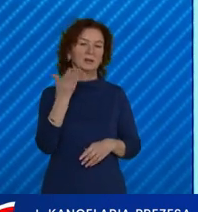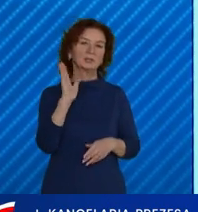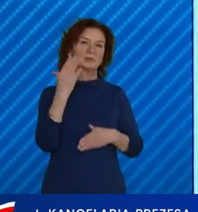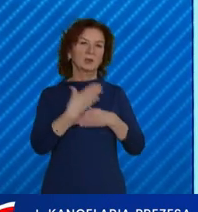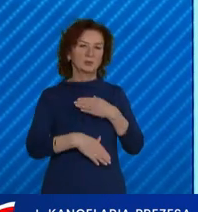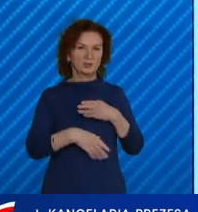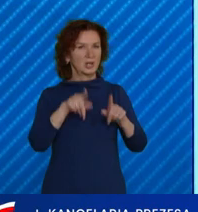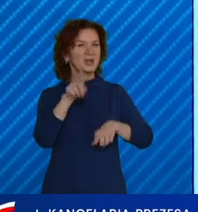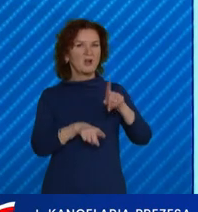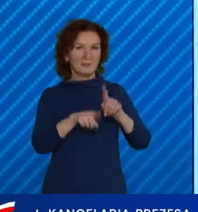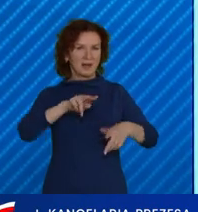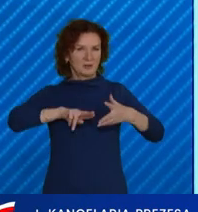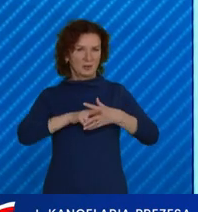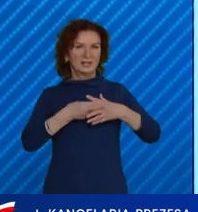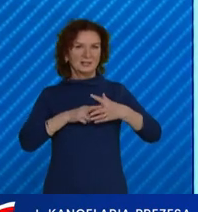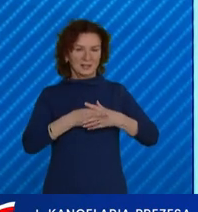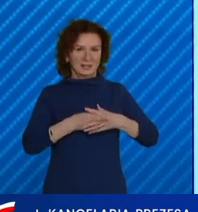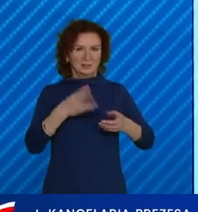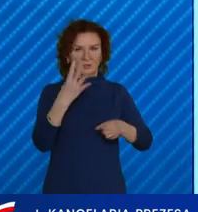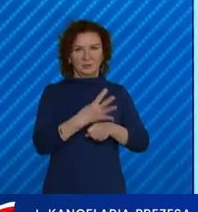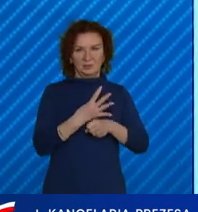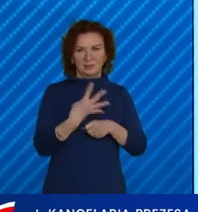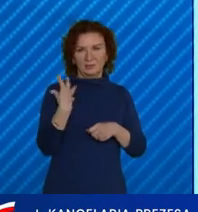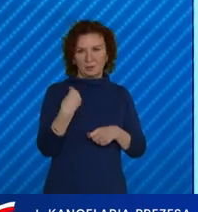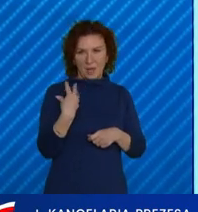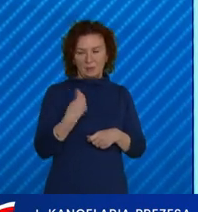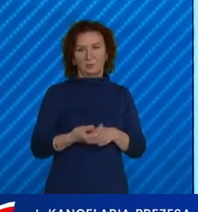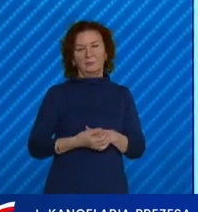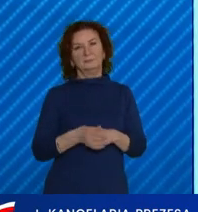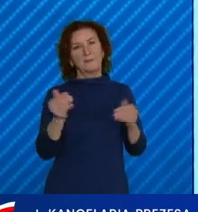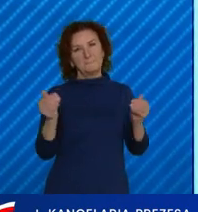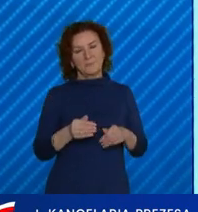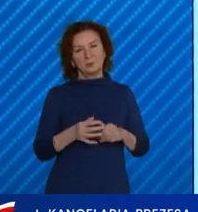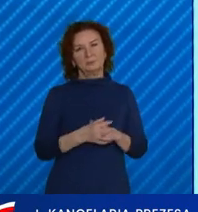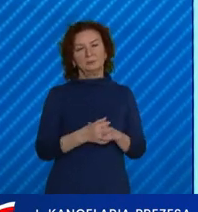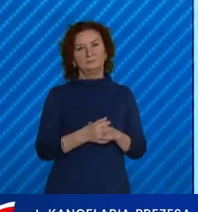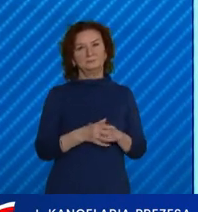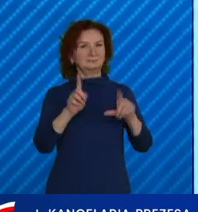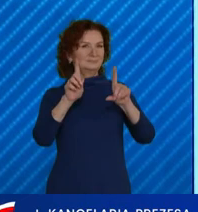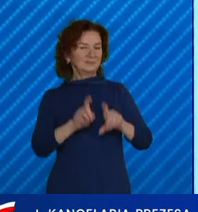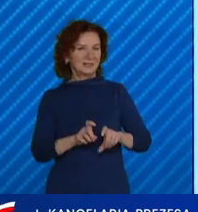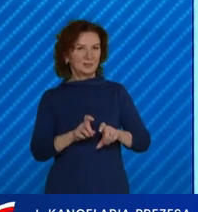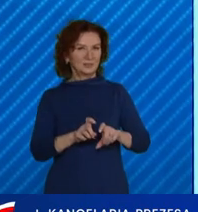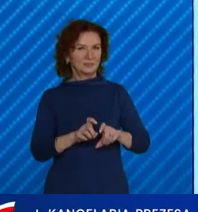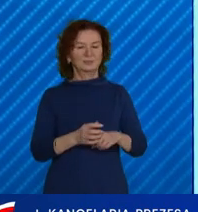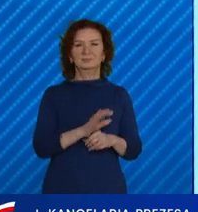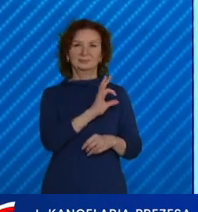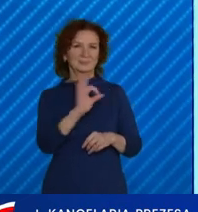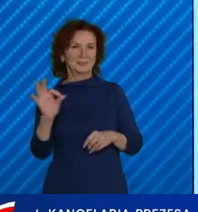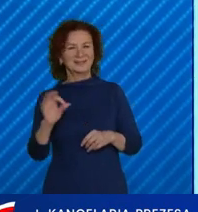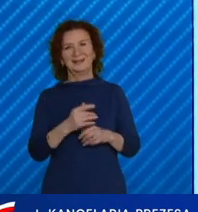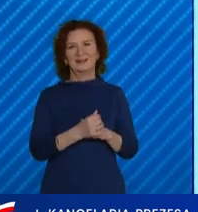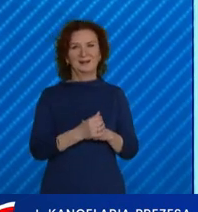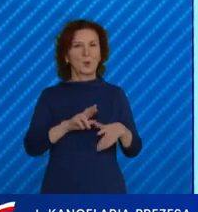normalną rejestrację 40-latków, to wtedy uruchomimy tą priorytetową